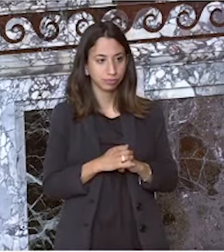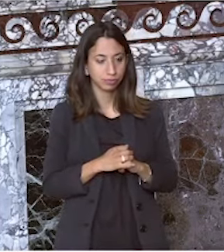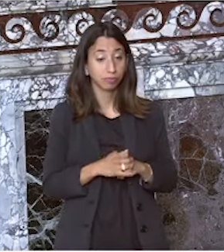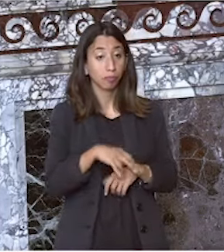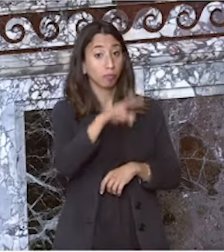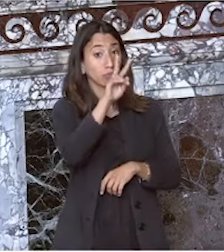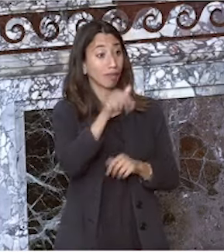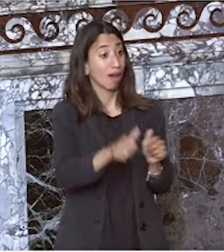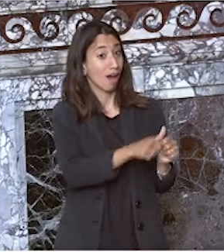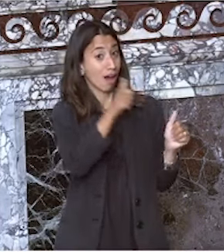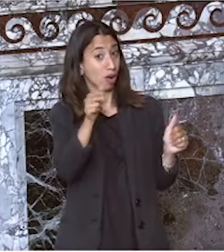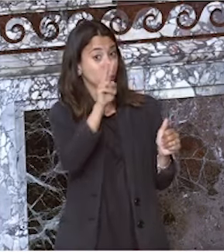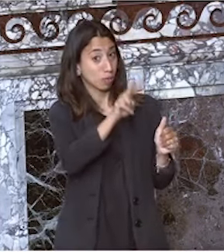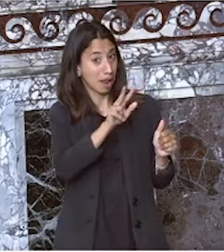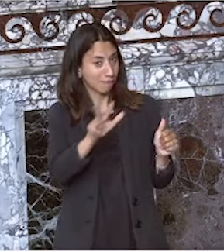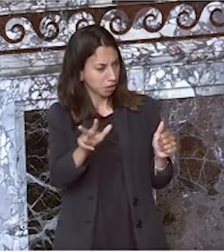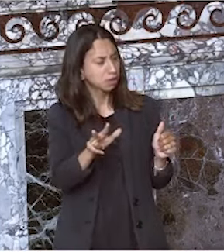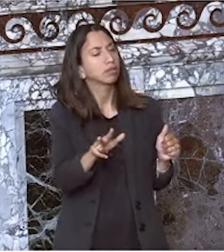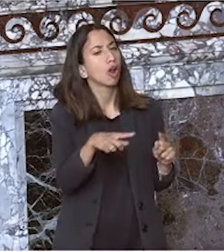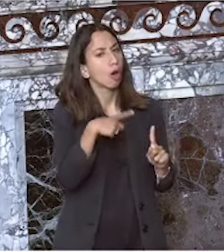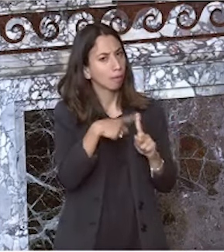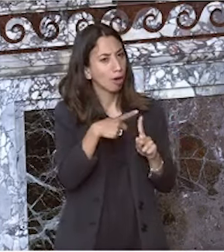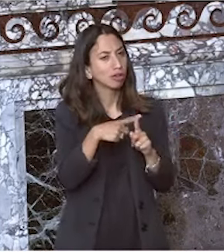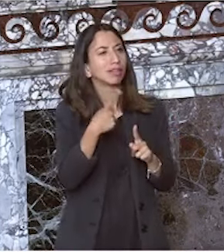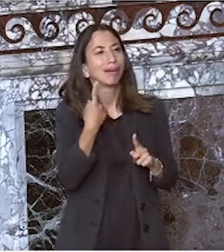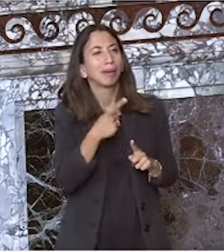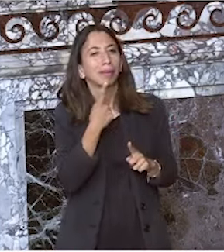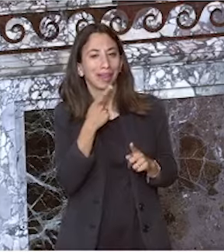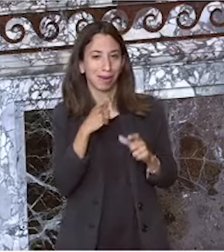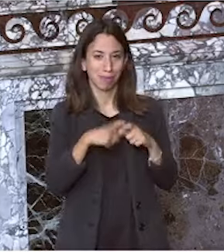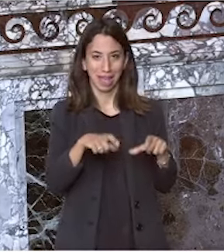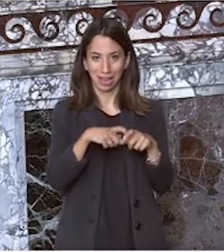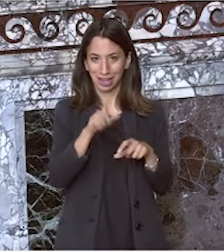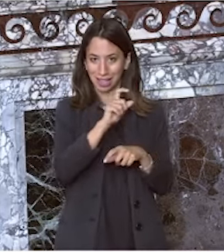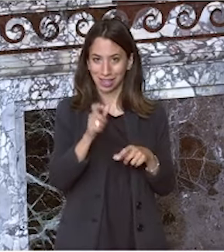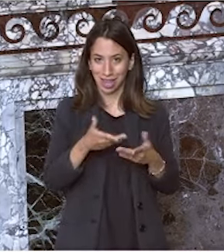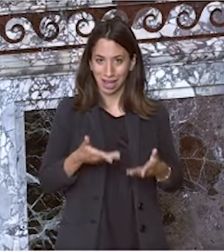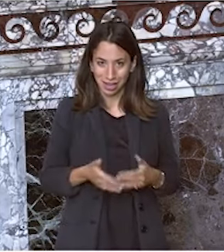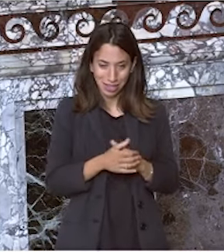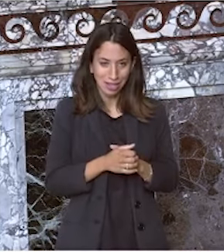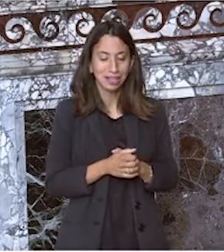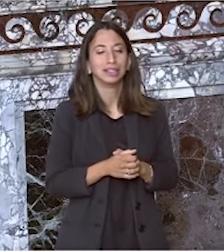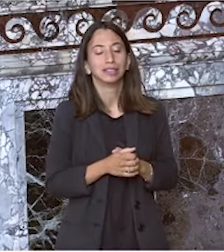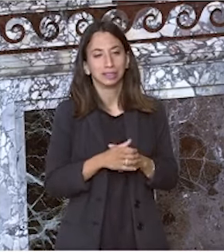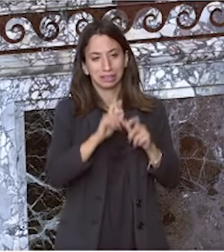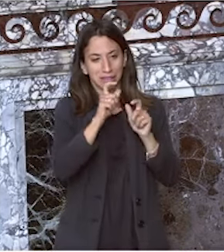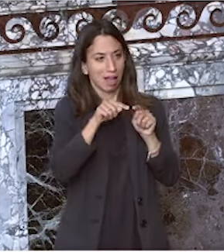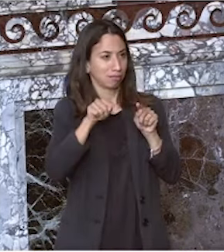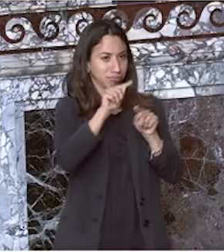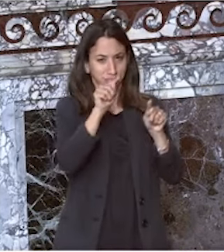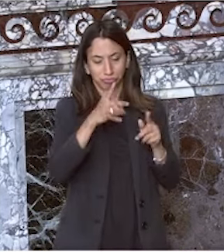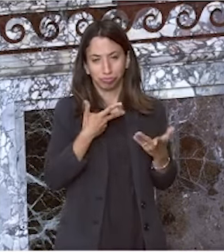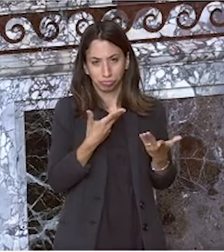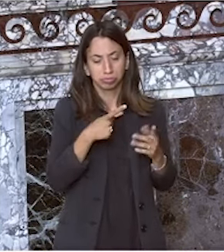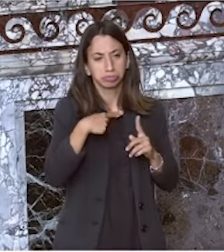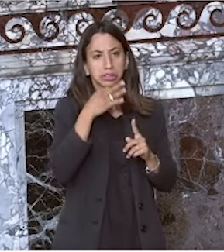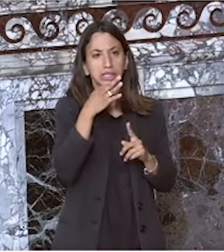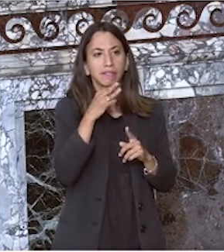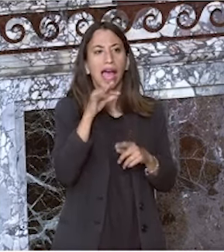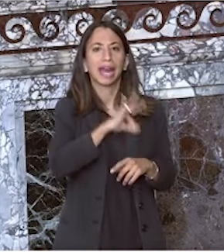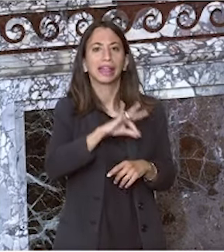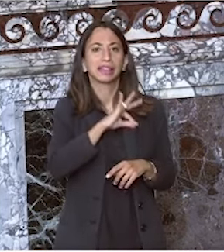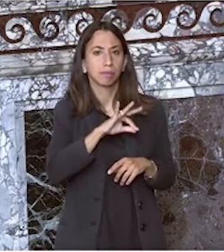Il 2023 è stato un anno molto favorevole per le banche italiane. Il rendimento del capitale ha superato il 12%, la